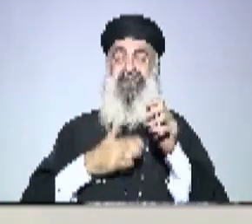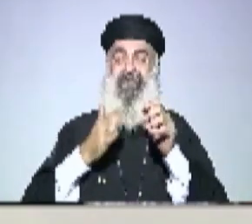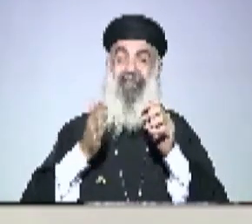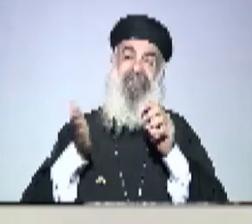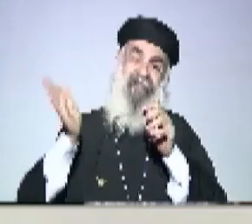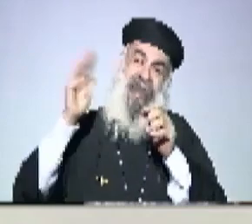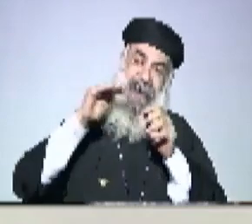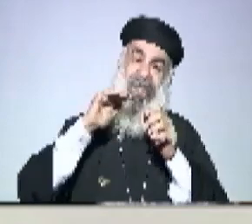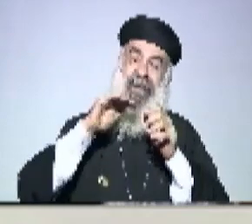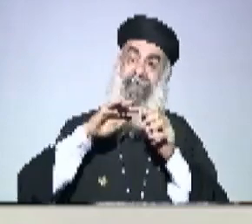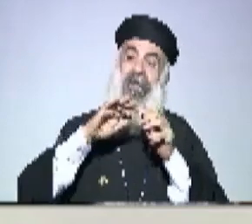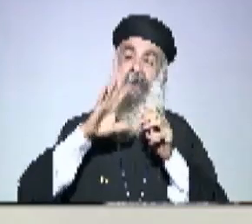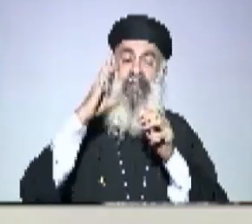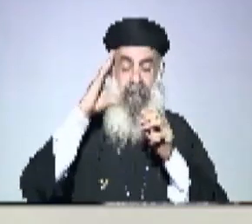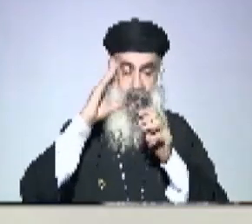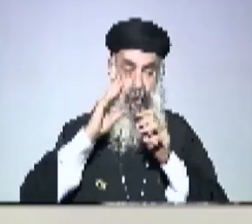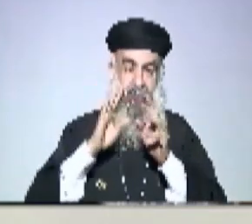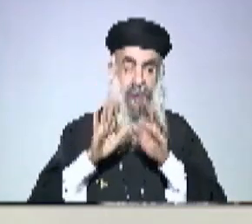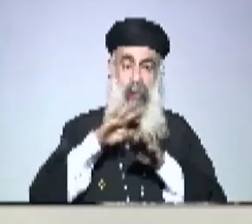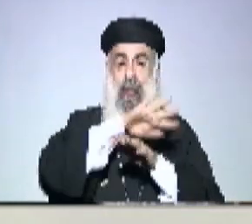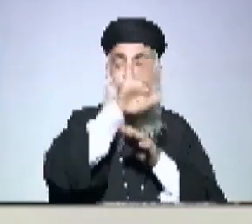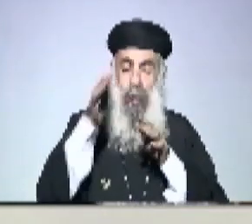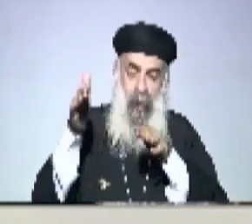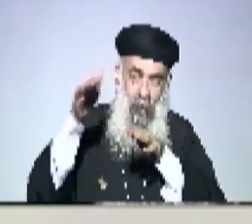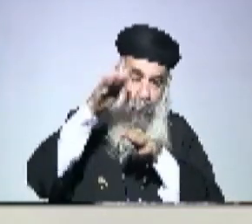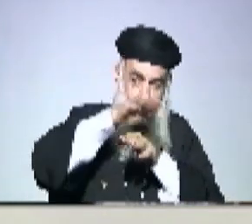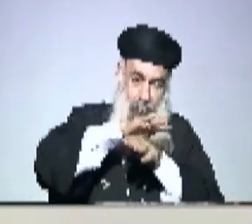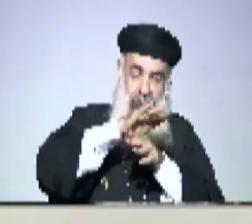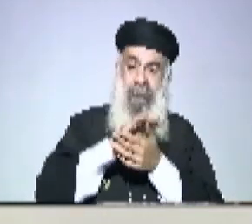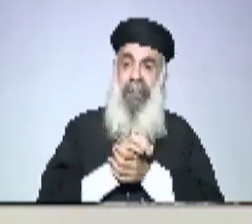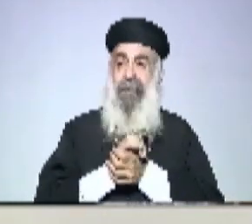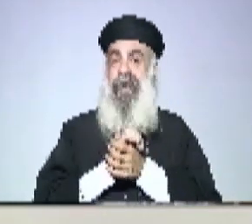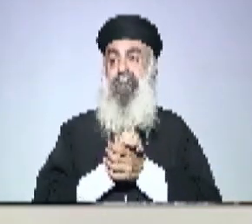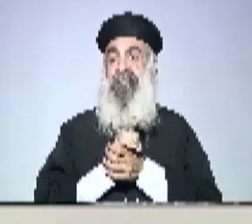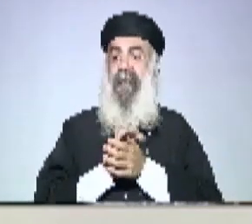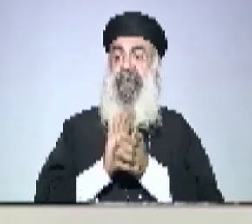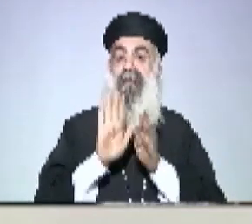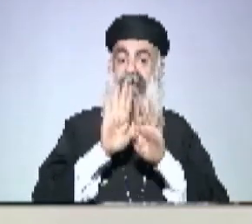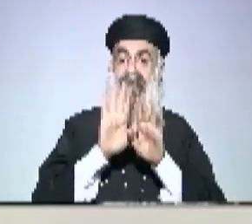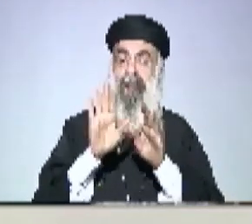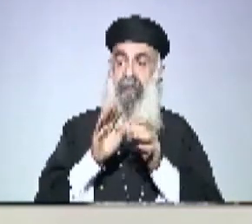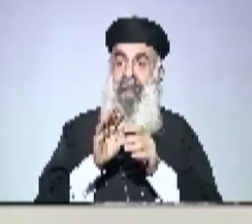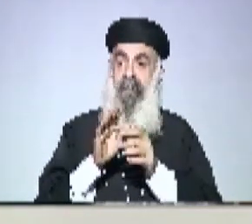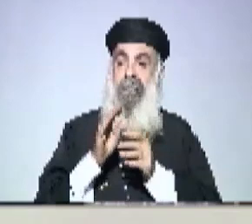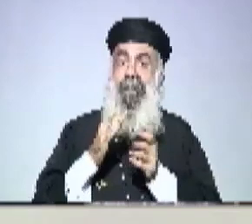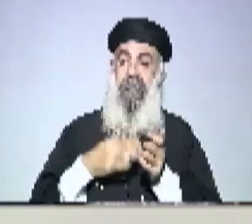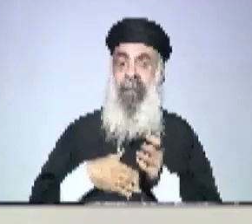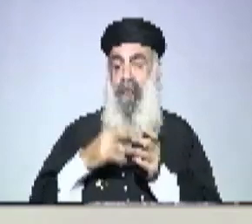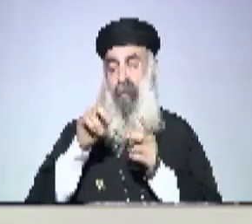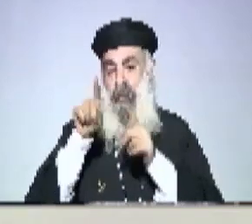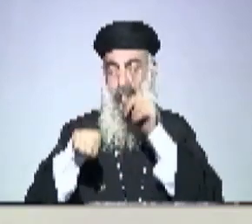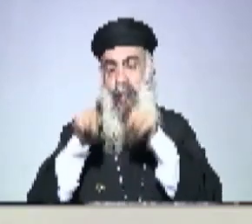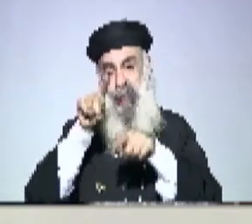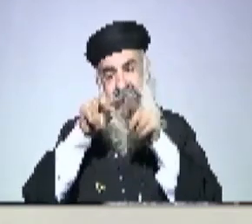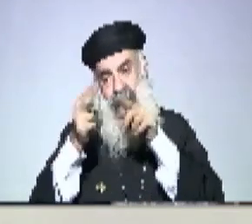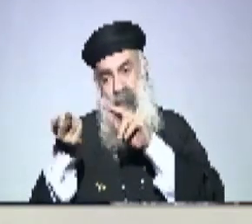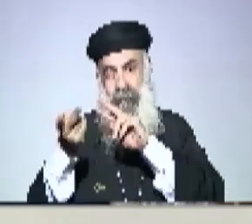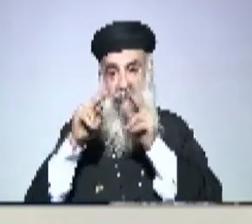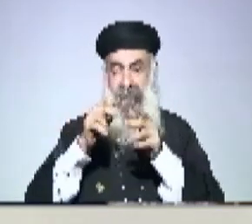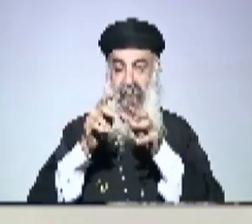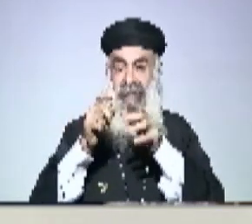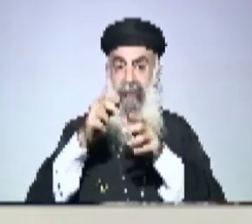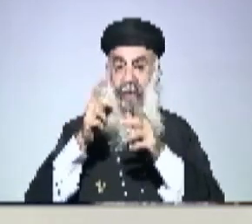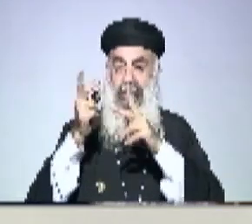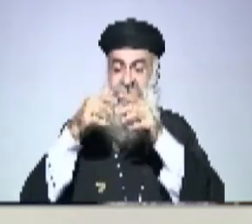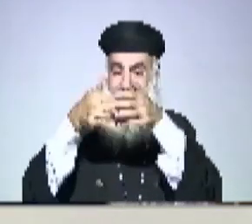ا الناس متغطيه يعني والكفايه بالنسبه لواحد غير واحد الاسره اللي فيها